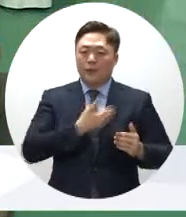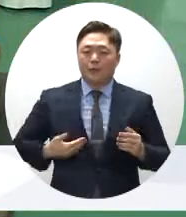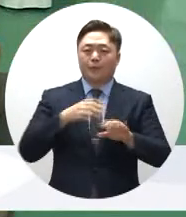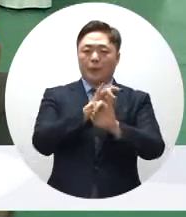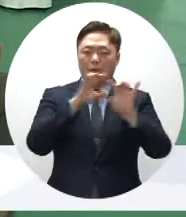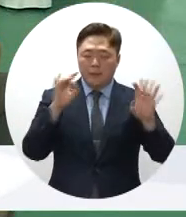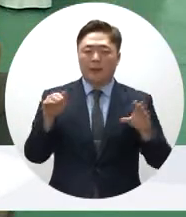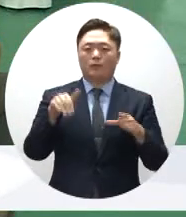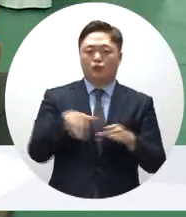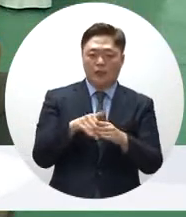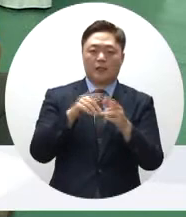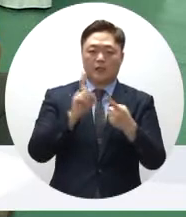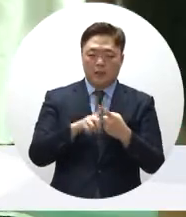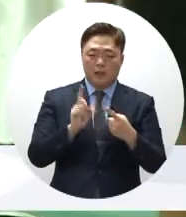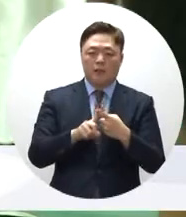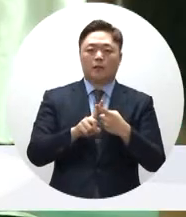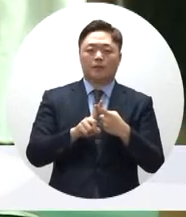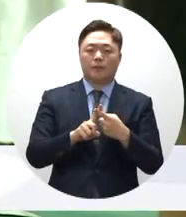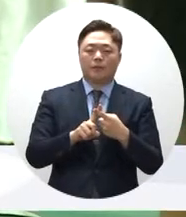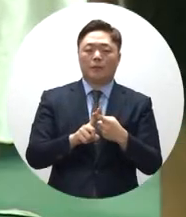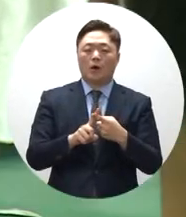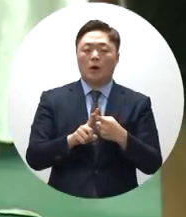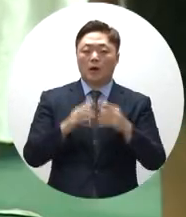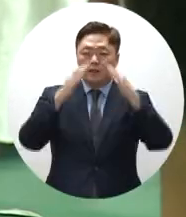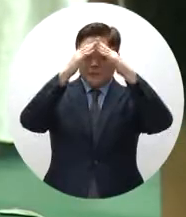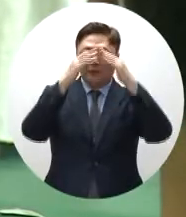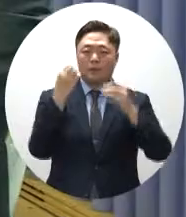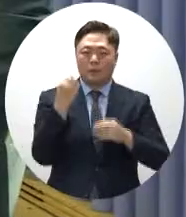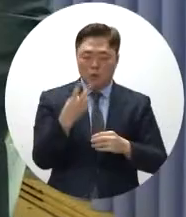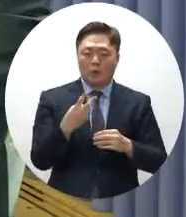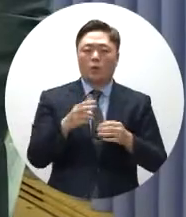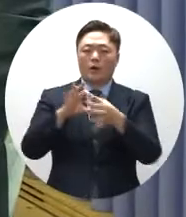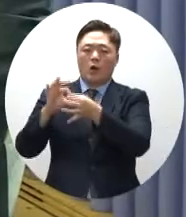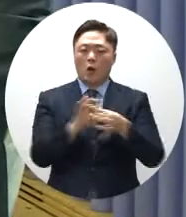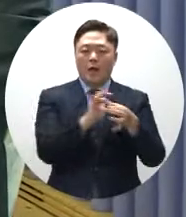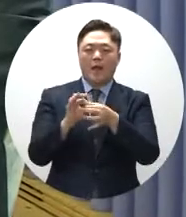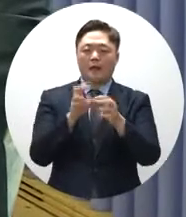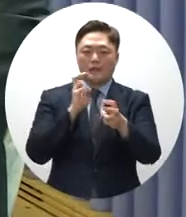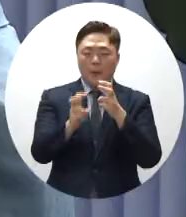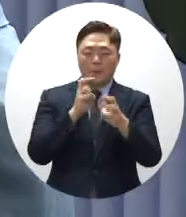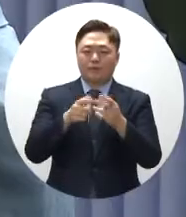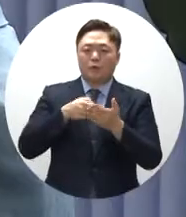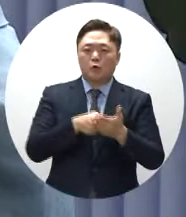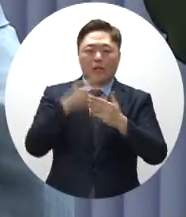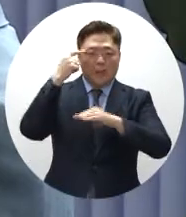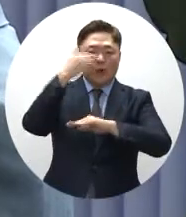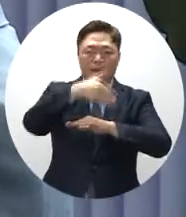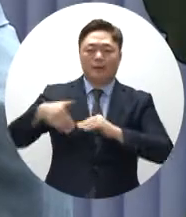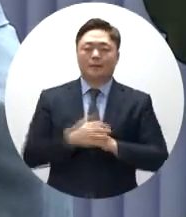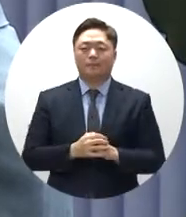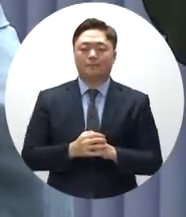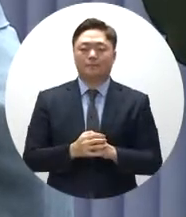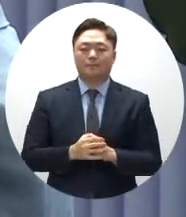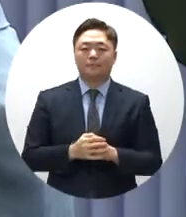면소재지 문화복지 기능 확충을 통해 주민 정주 여건 개선, 배우마을 서비스 연계 등의 주요 사업을 추진할